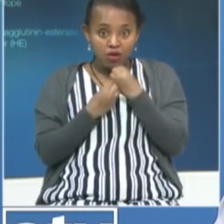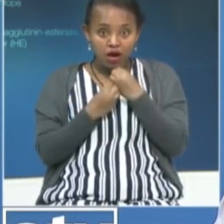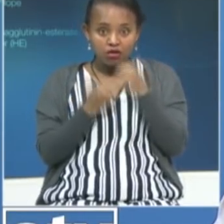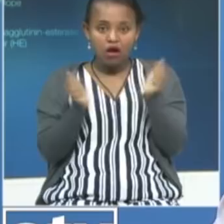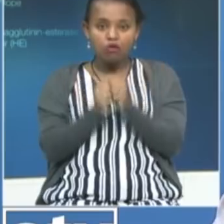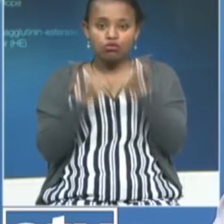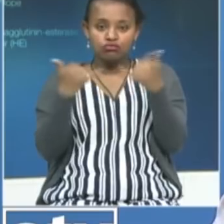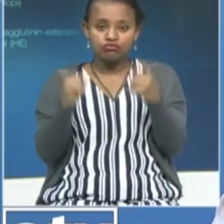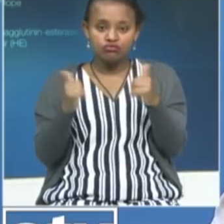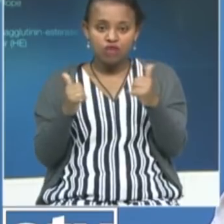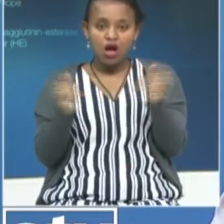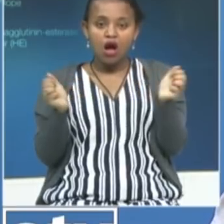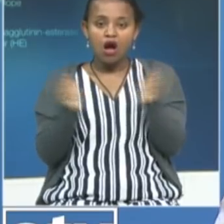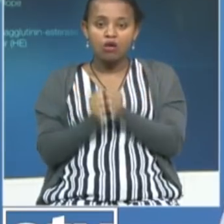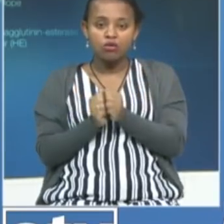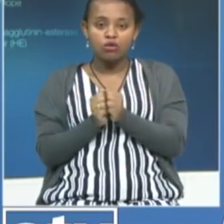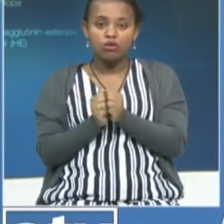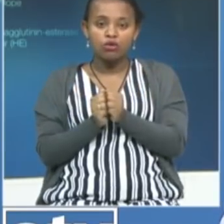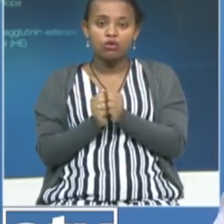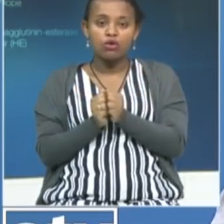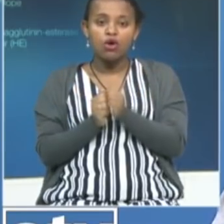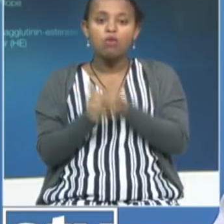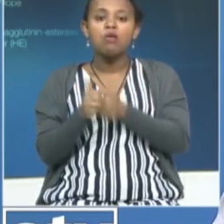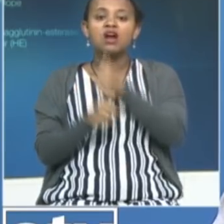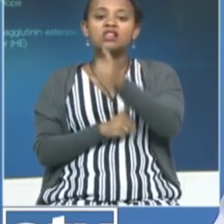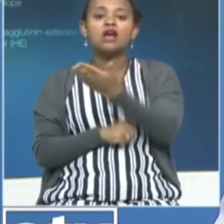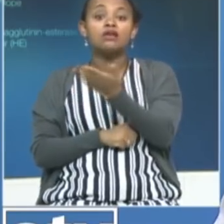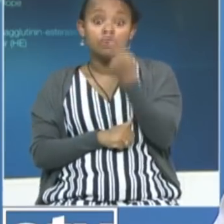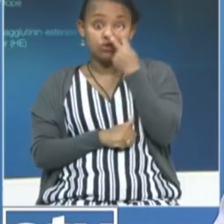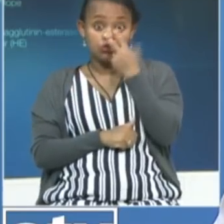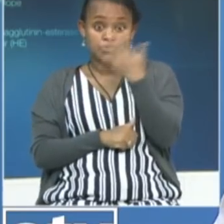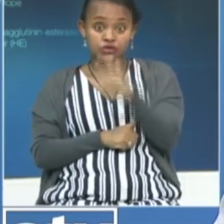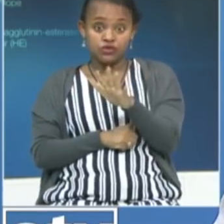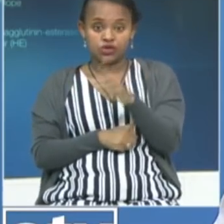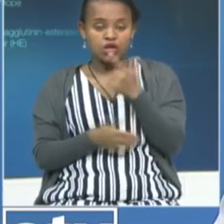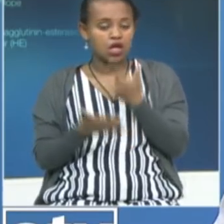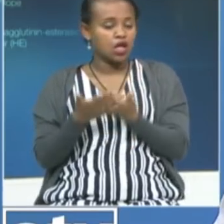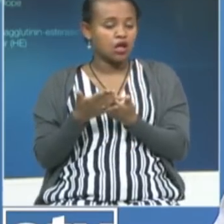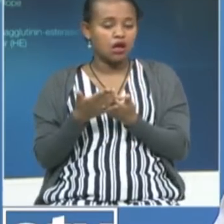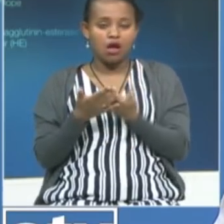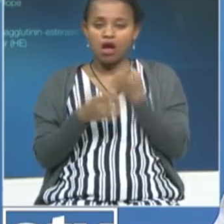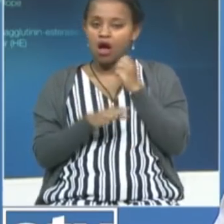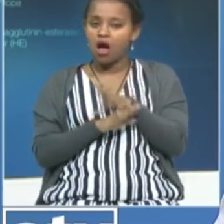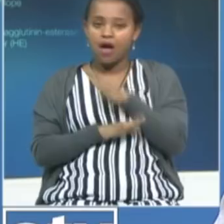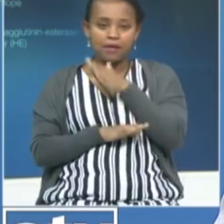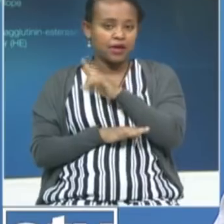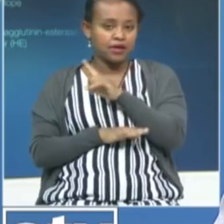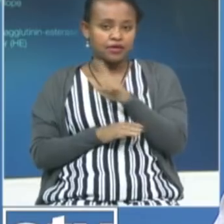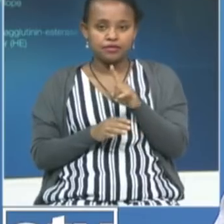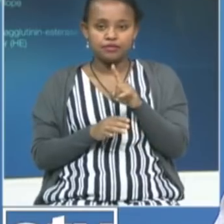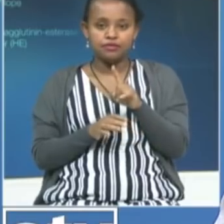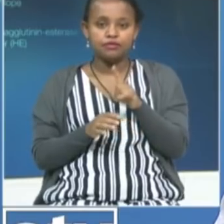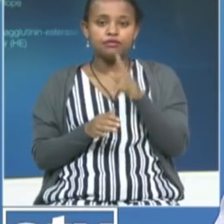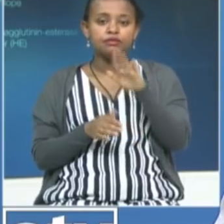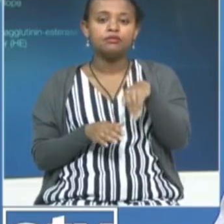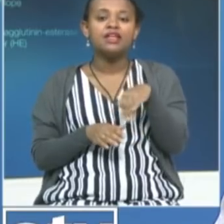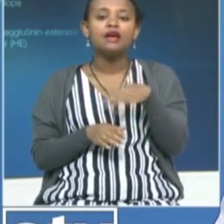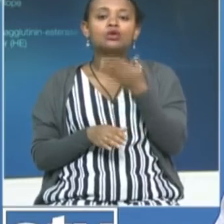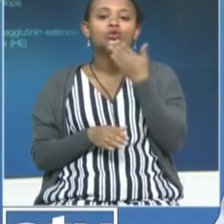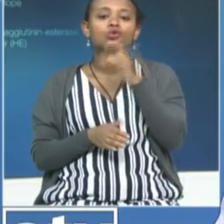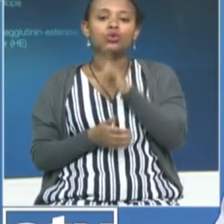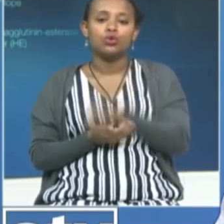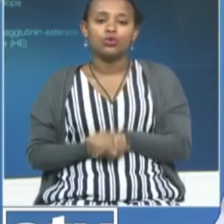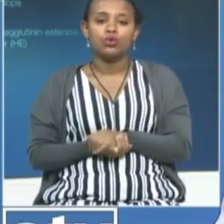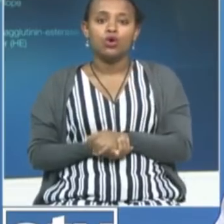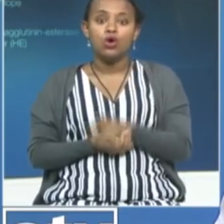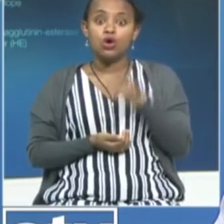ብሎ መጫወት፣ ሰብሰብ ብሎ ማሳለፍ ነገሮች ይታያሉ። ይሄ አይመከርም፣ ቢቀር ጥሩ ነው። መልካም።